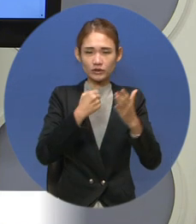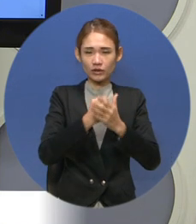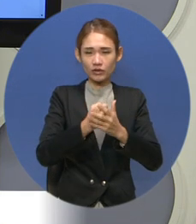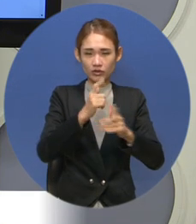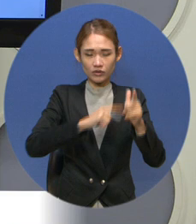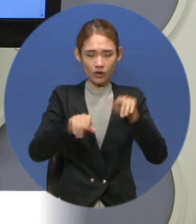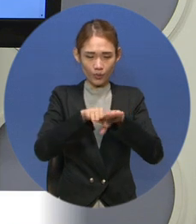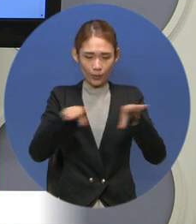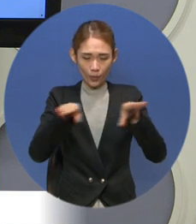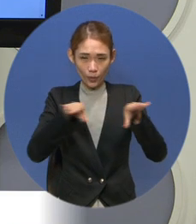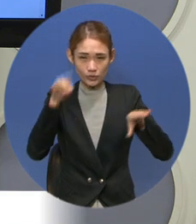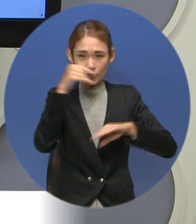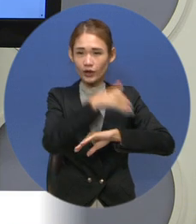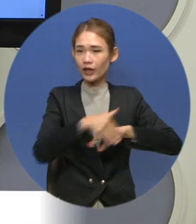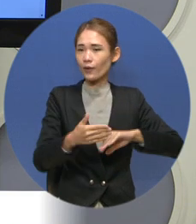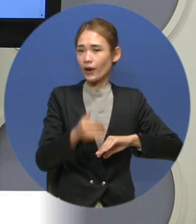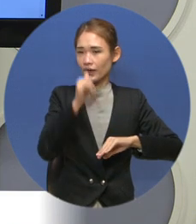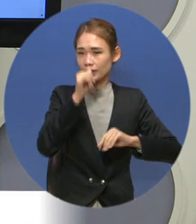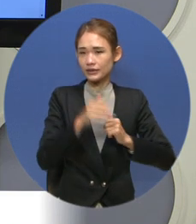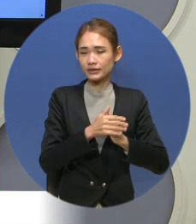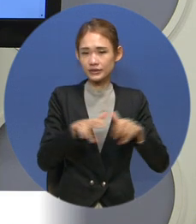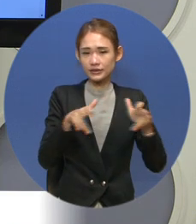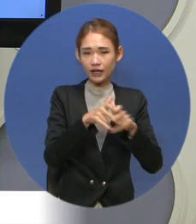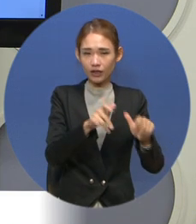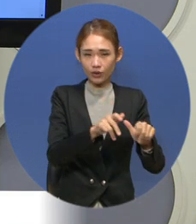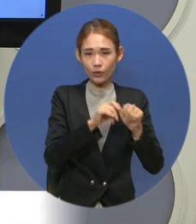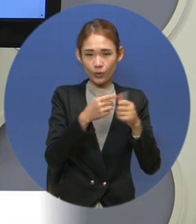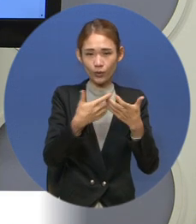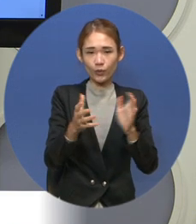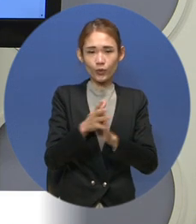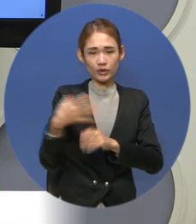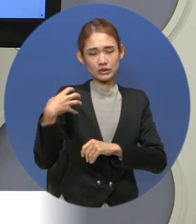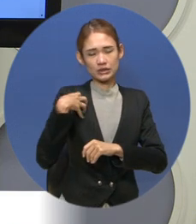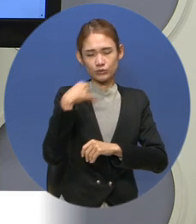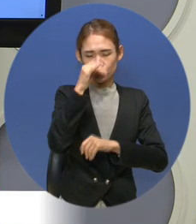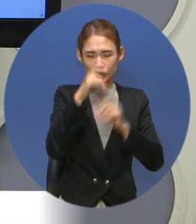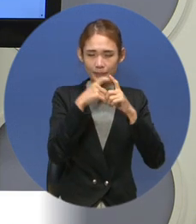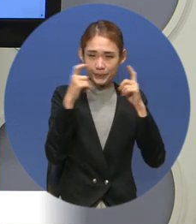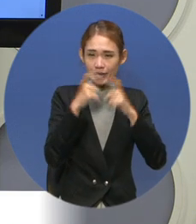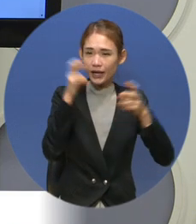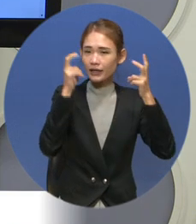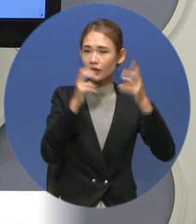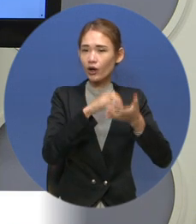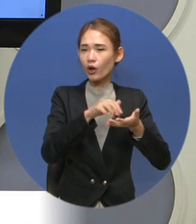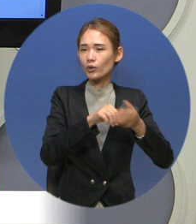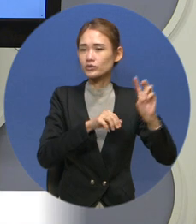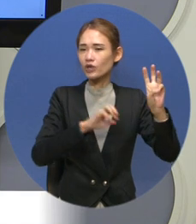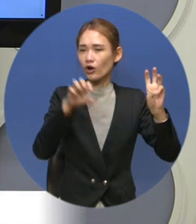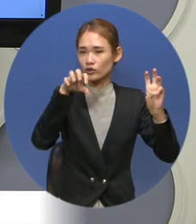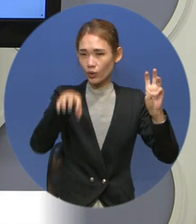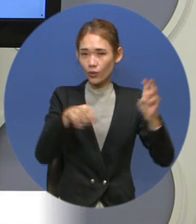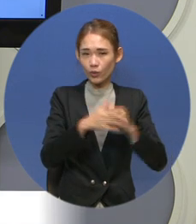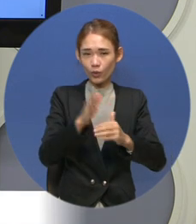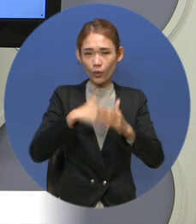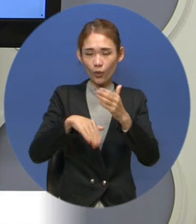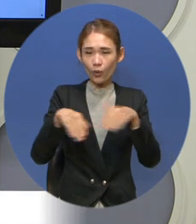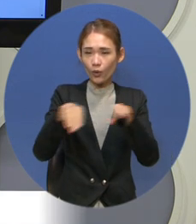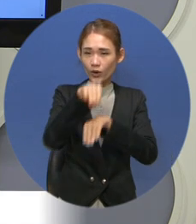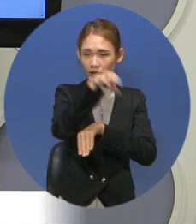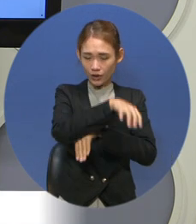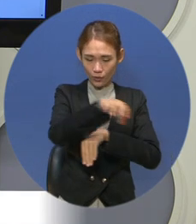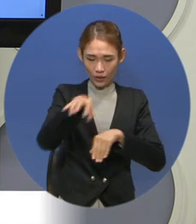예정인데요 시범사업은 장애인 고용 의무가 있는 민간기업 30 곳과 공공기관 10곳을